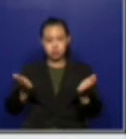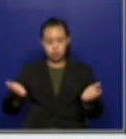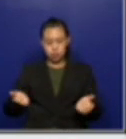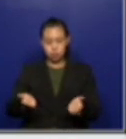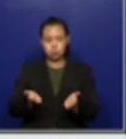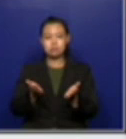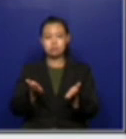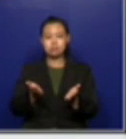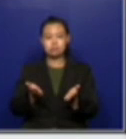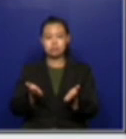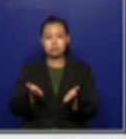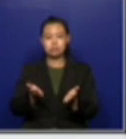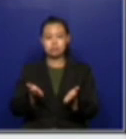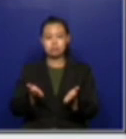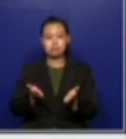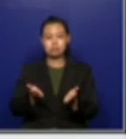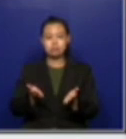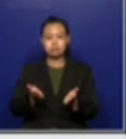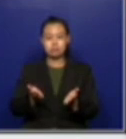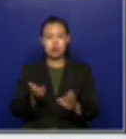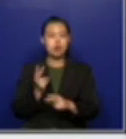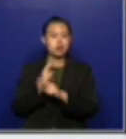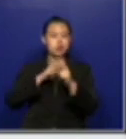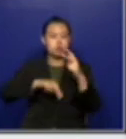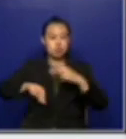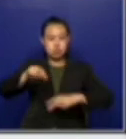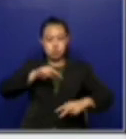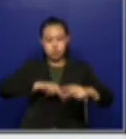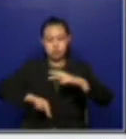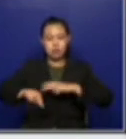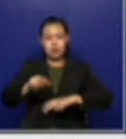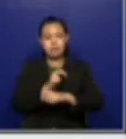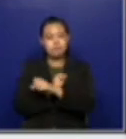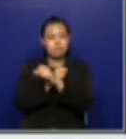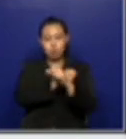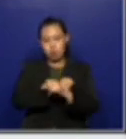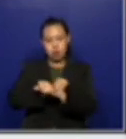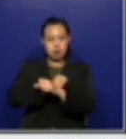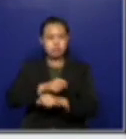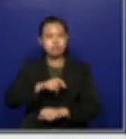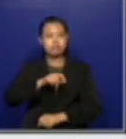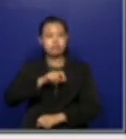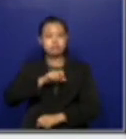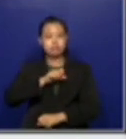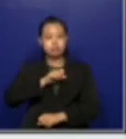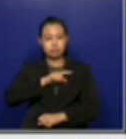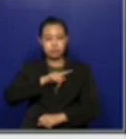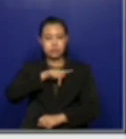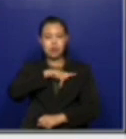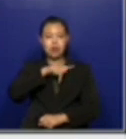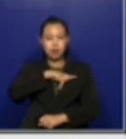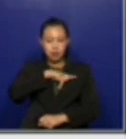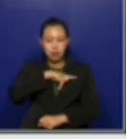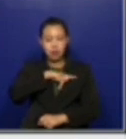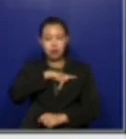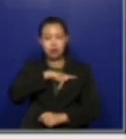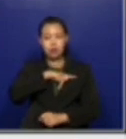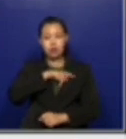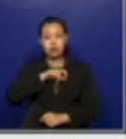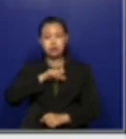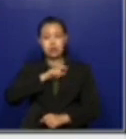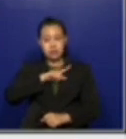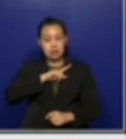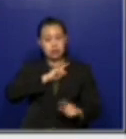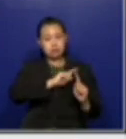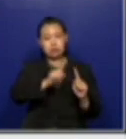รัฐพึงอุปถัมภ์และคุ้มครองพระพุทธศาสนาและศาสนาอื่นในการคุ้ม